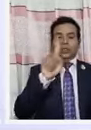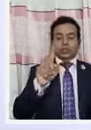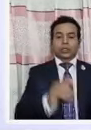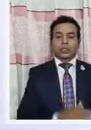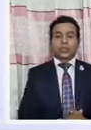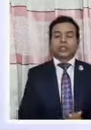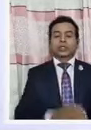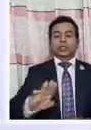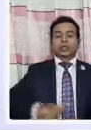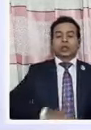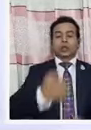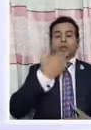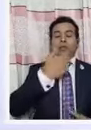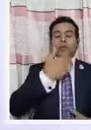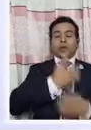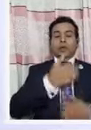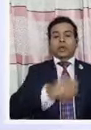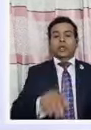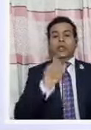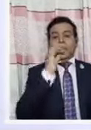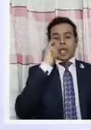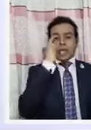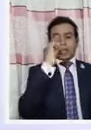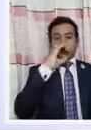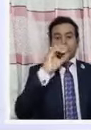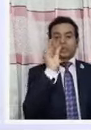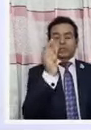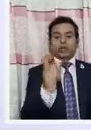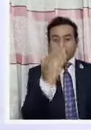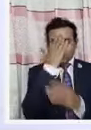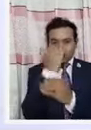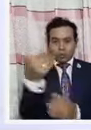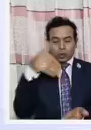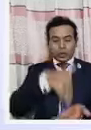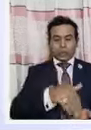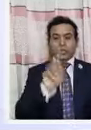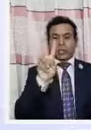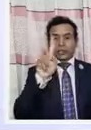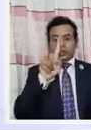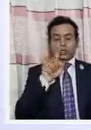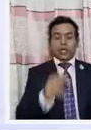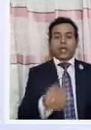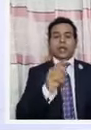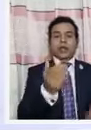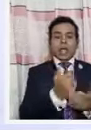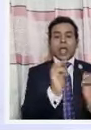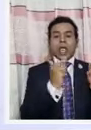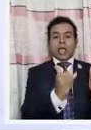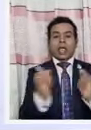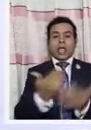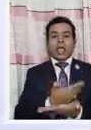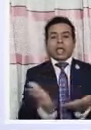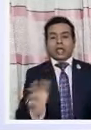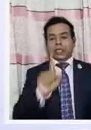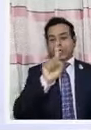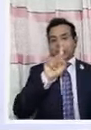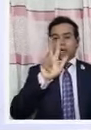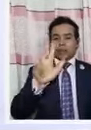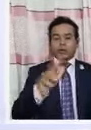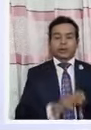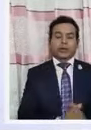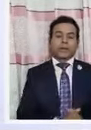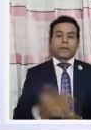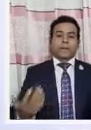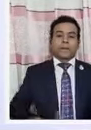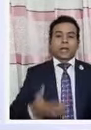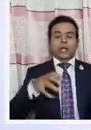এবং 24 ঘন্টা ছাড় পেয়েছেন 41 জন। চট্টগ্রাম মহানগরীতে আইসিইউ শয্যায় রোগী ভর্তি আছেন 21 জন, শয্যা